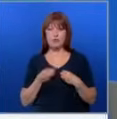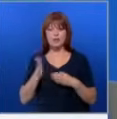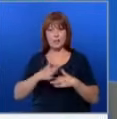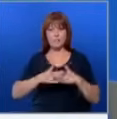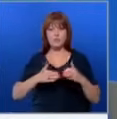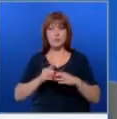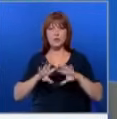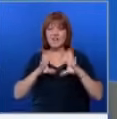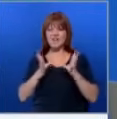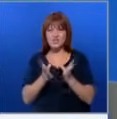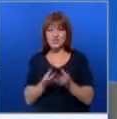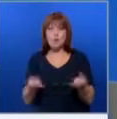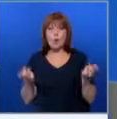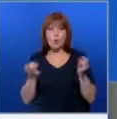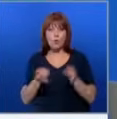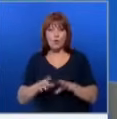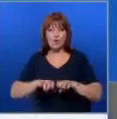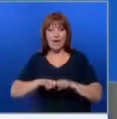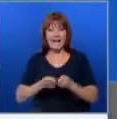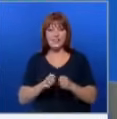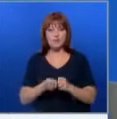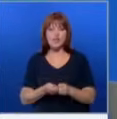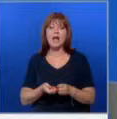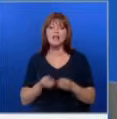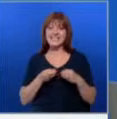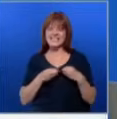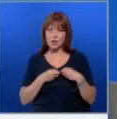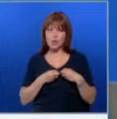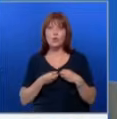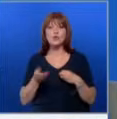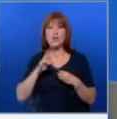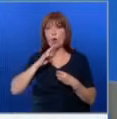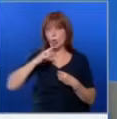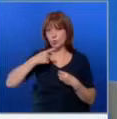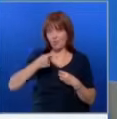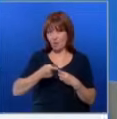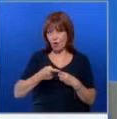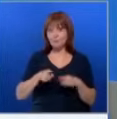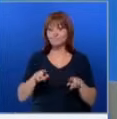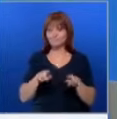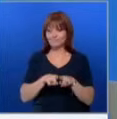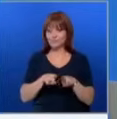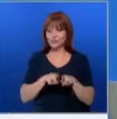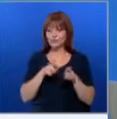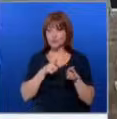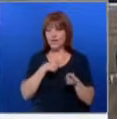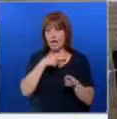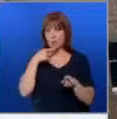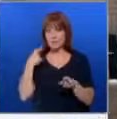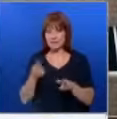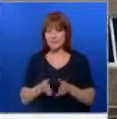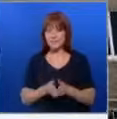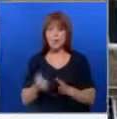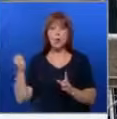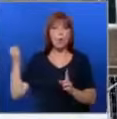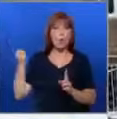отново всичко, което тези терористи разрушиха. Бъдете сигурни и че ще отговорим подобаващо на варварите от Русия.